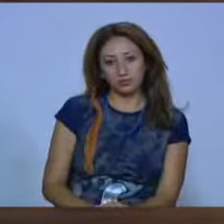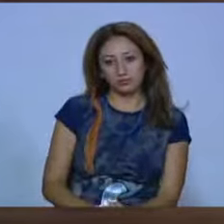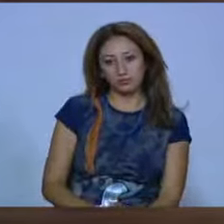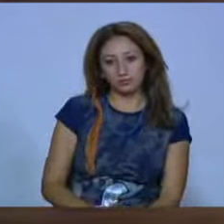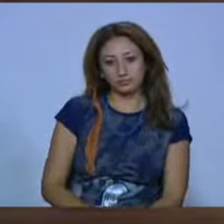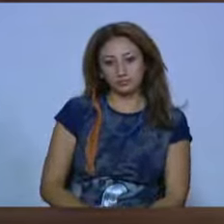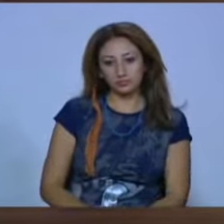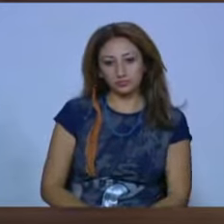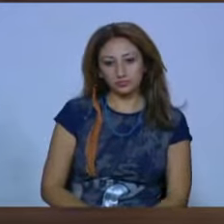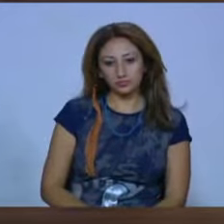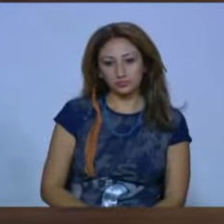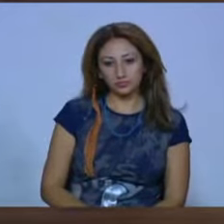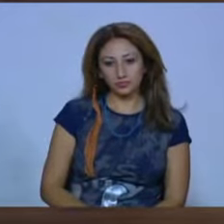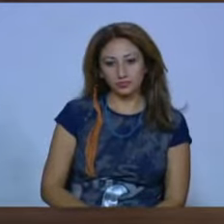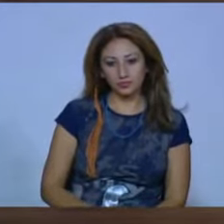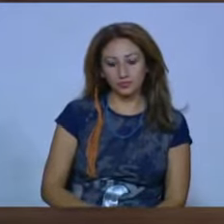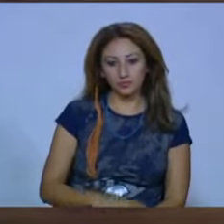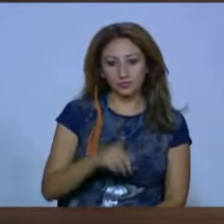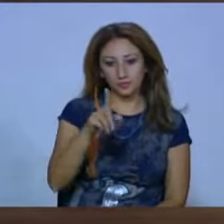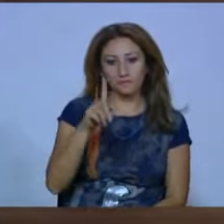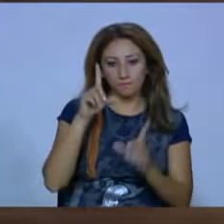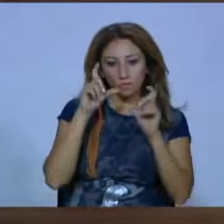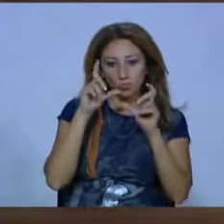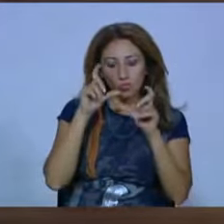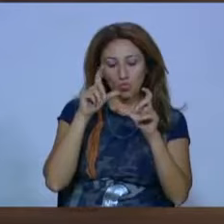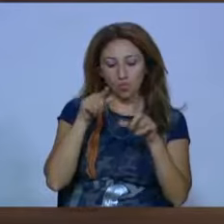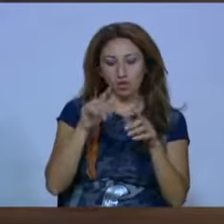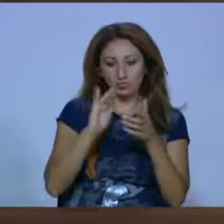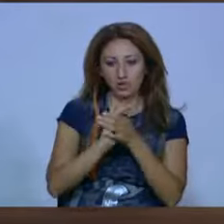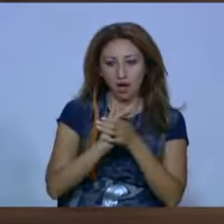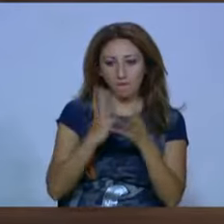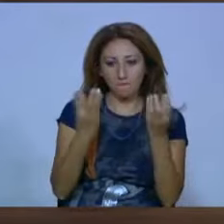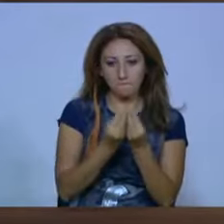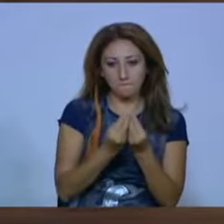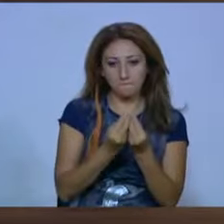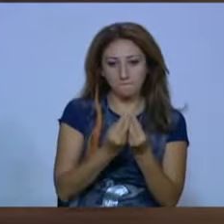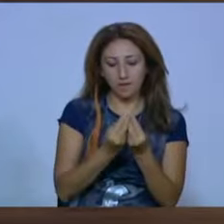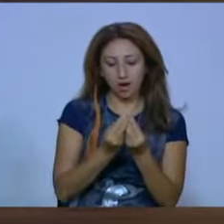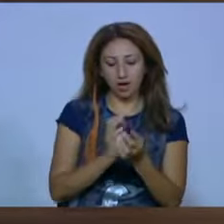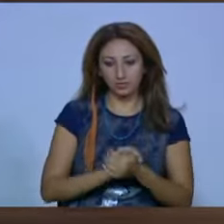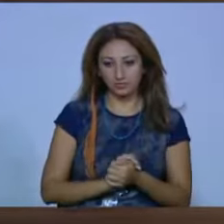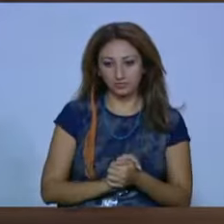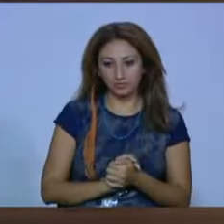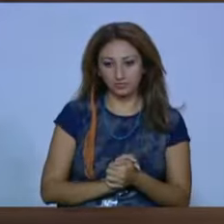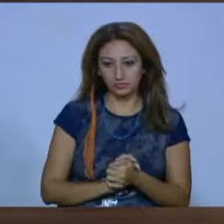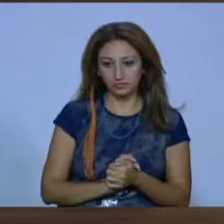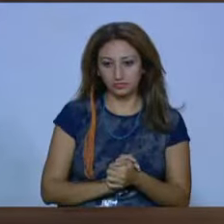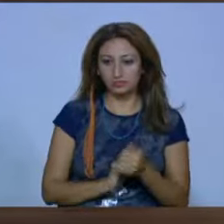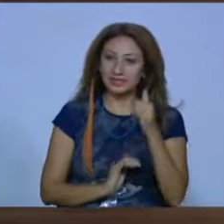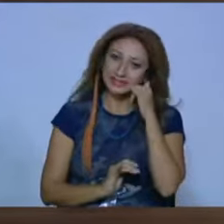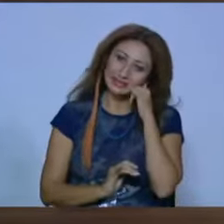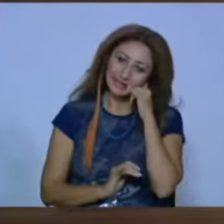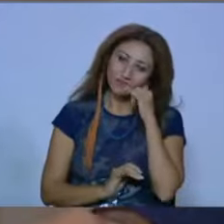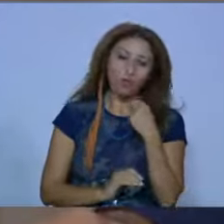طبعا ده سليمان ده حدوته معاه مع علاء. ده يعني انا سليمان يعني مثلا علاء جاب رقم مره